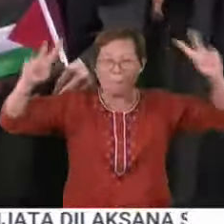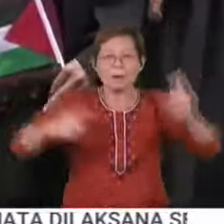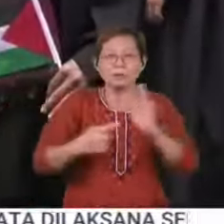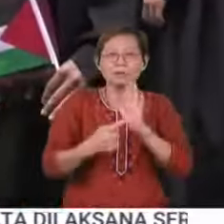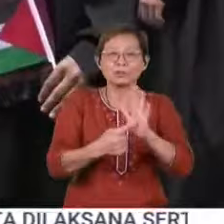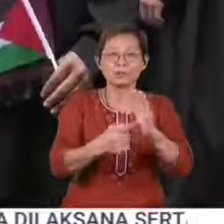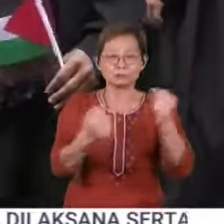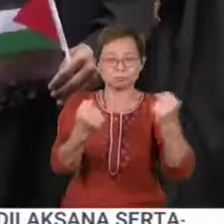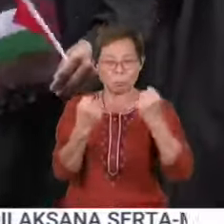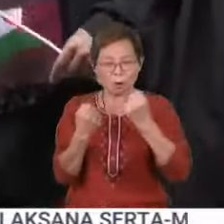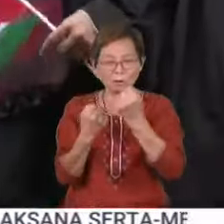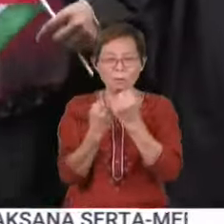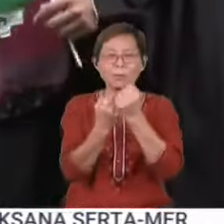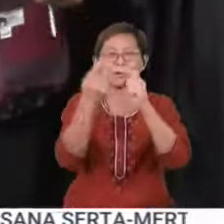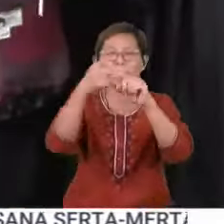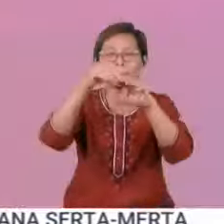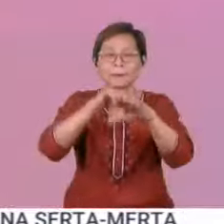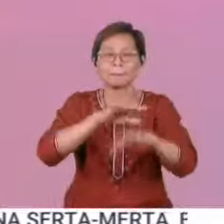kepada Palestin.